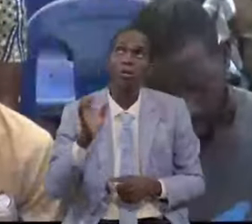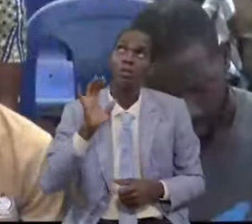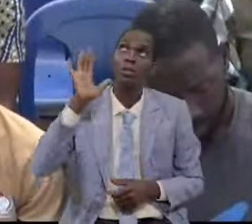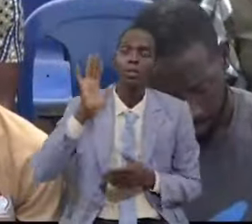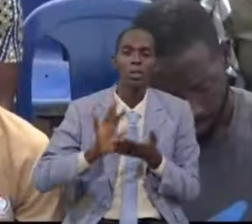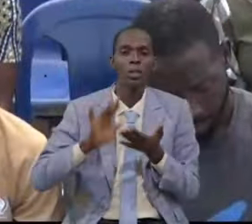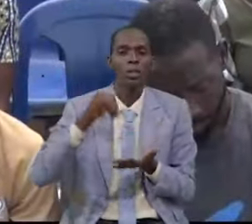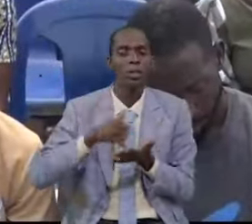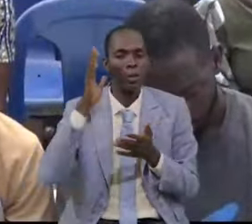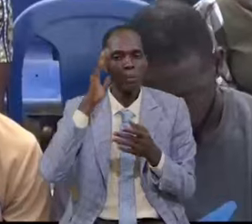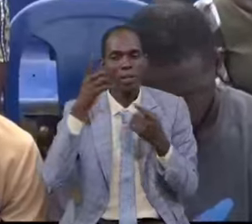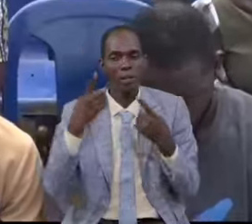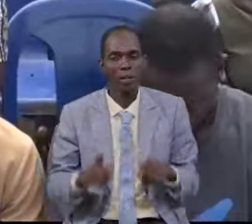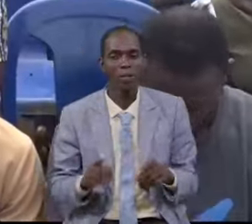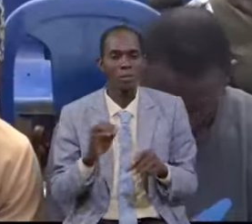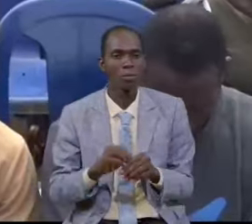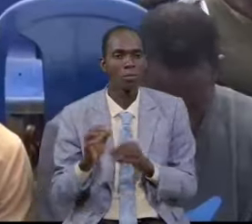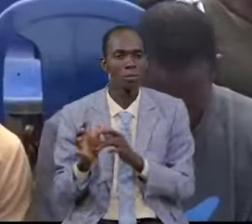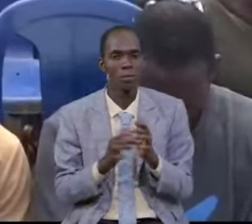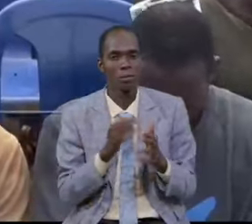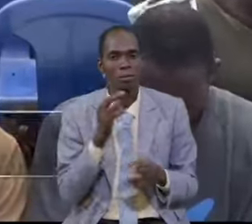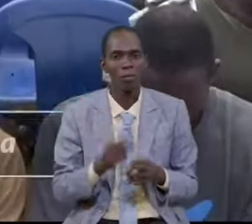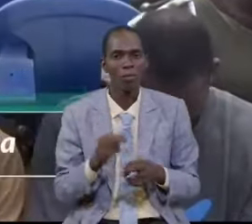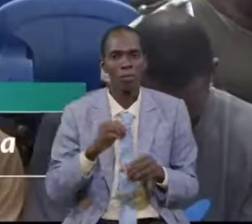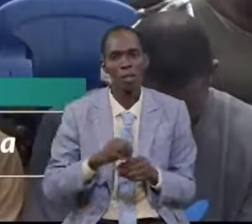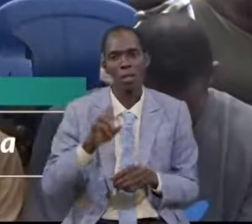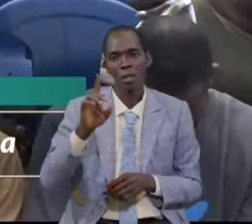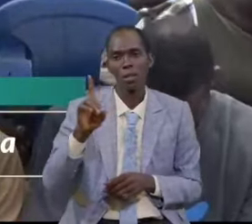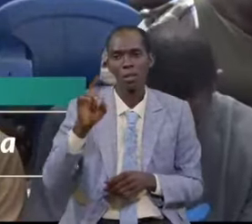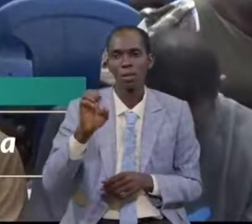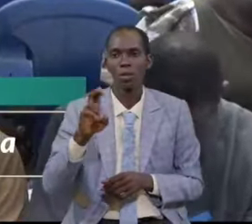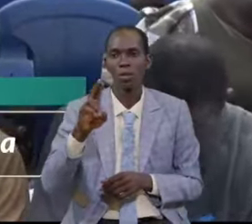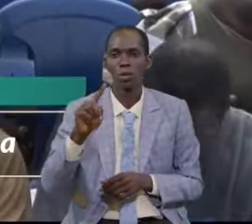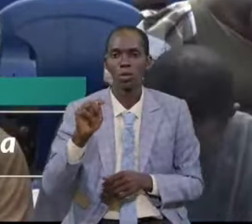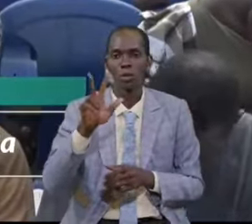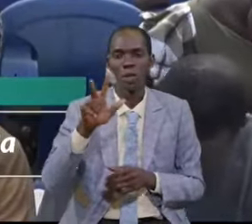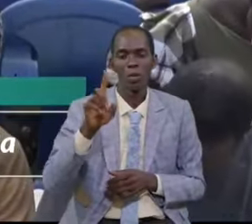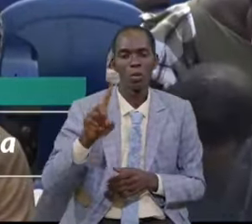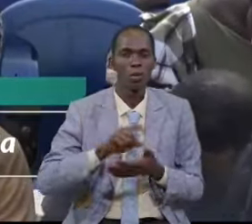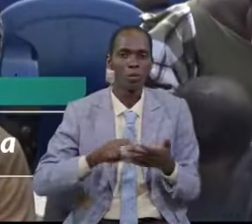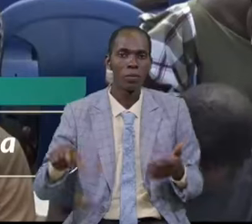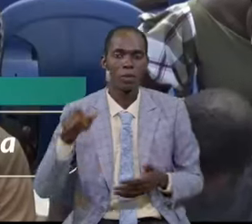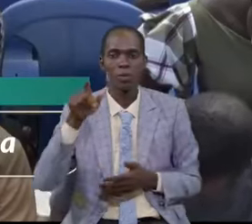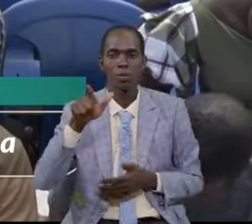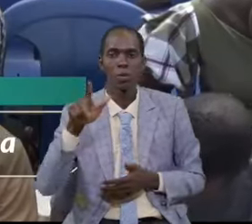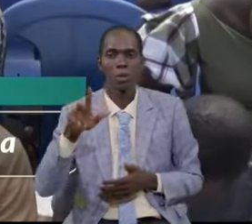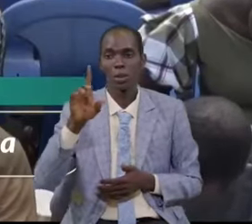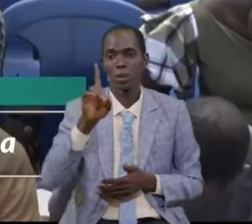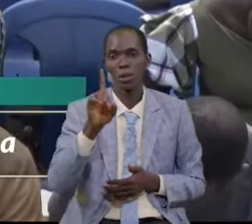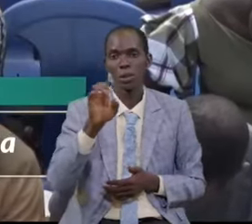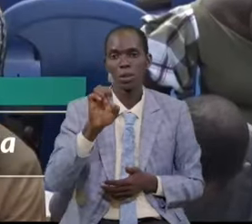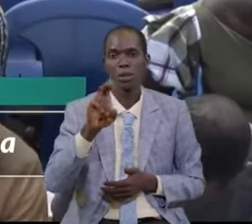de Jésus. En Deutéronome chapitre 31, je vous lis le verset 23, Deutéronome, au